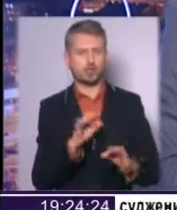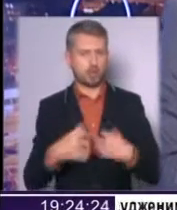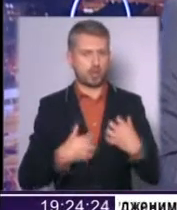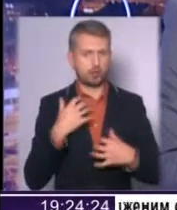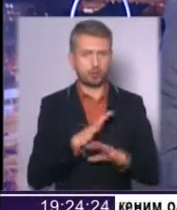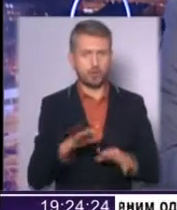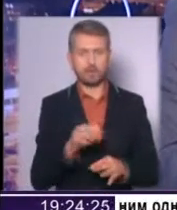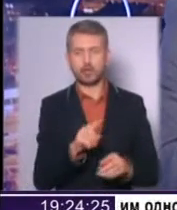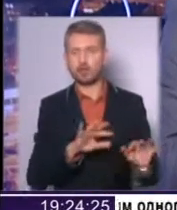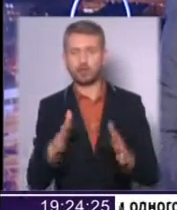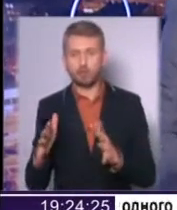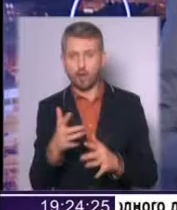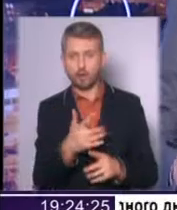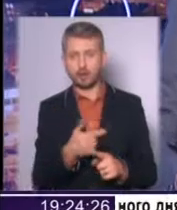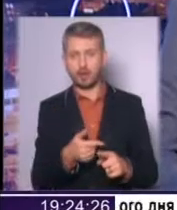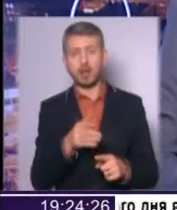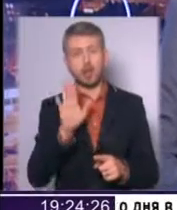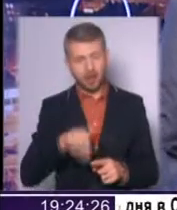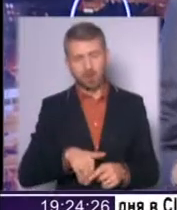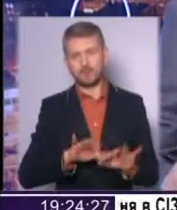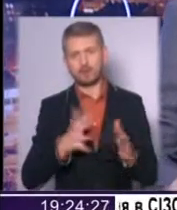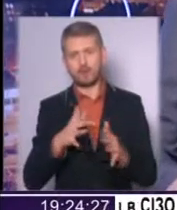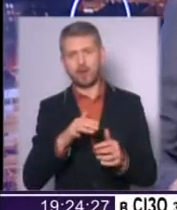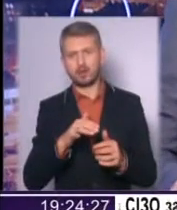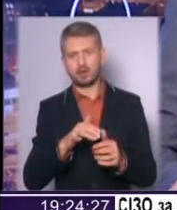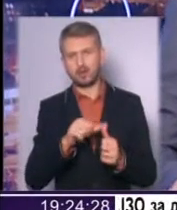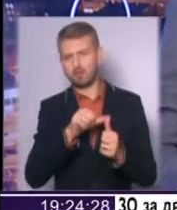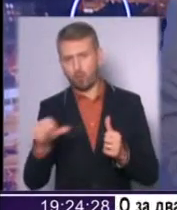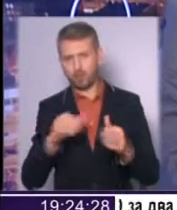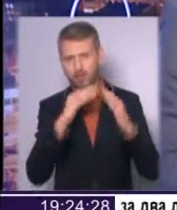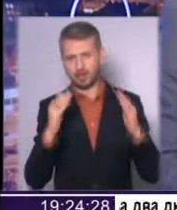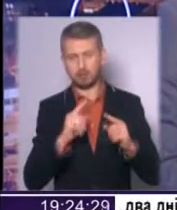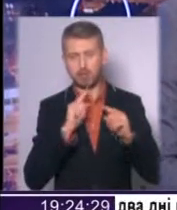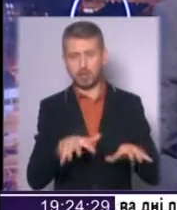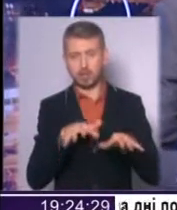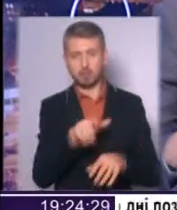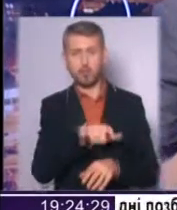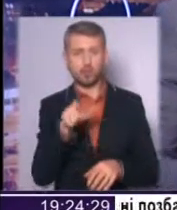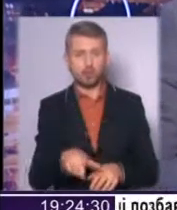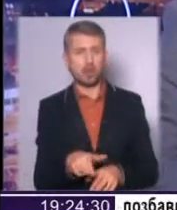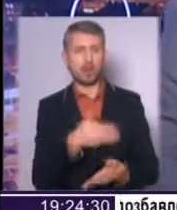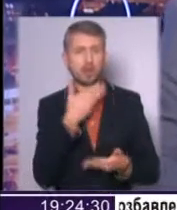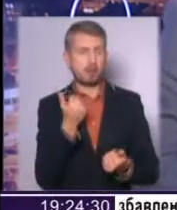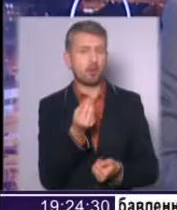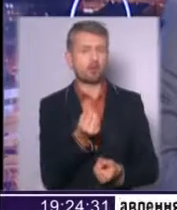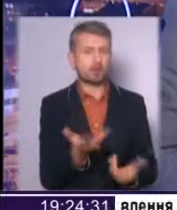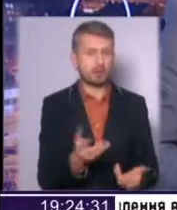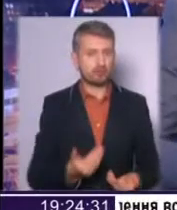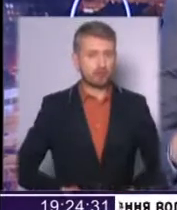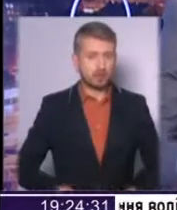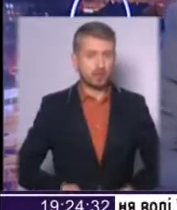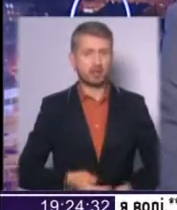парламент, якби не було, він складався із коаліції 302 депутат. Ну, зараз там трошки менше з виходом фракції